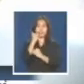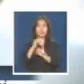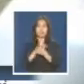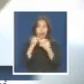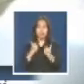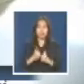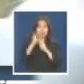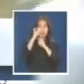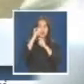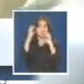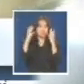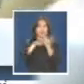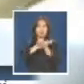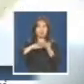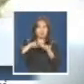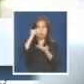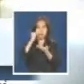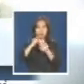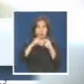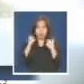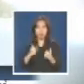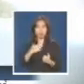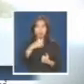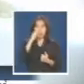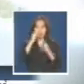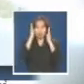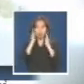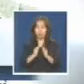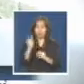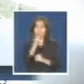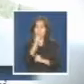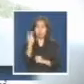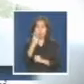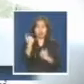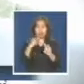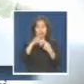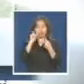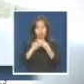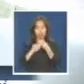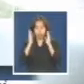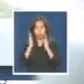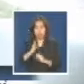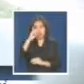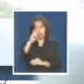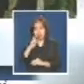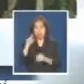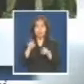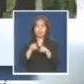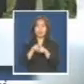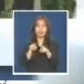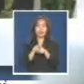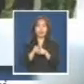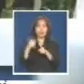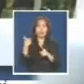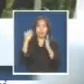ลอดภัยนะครับผมก็อยากจะเรียนว่าบุคคลทั้ง2นั้นก็รวมทั้งผู้ที่เสียชีวิตครับคือบุคคลที่ได้เป็น